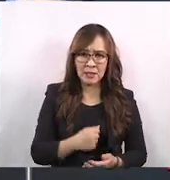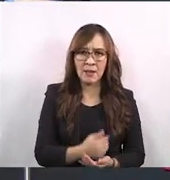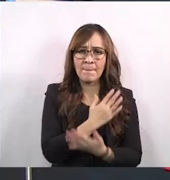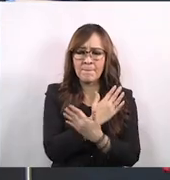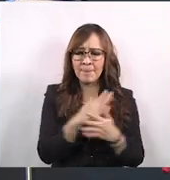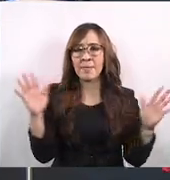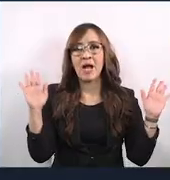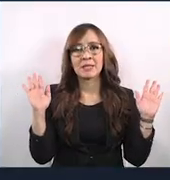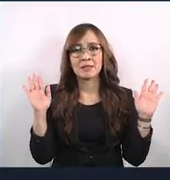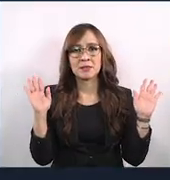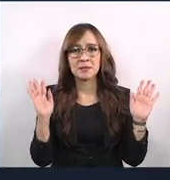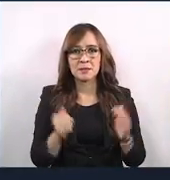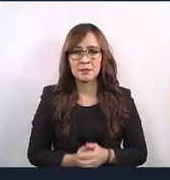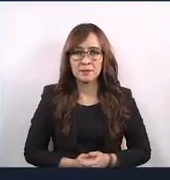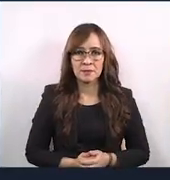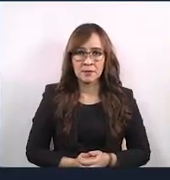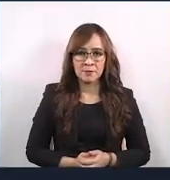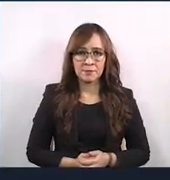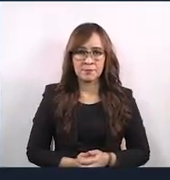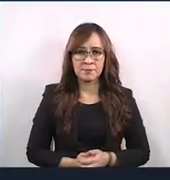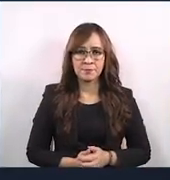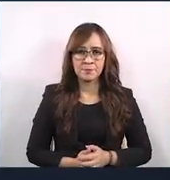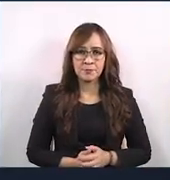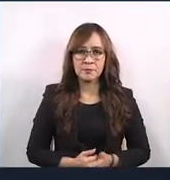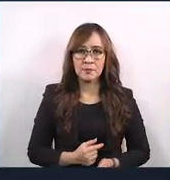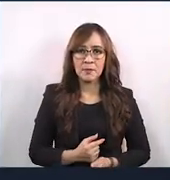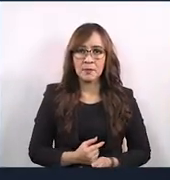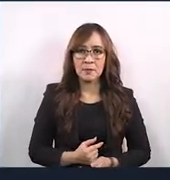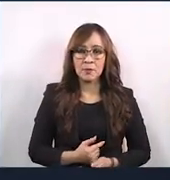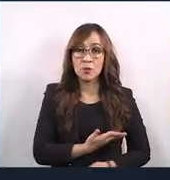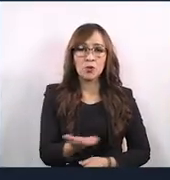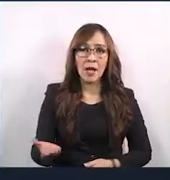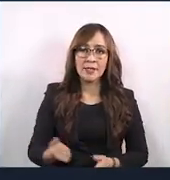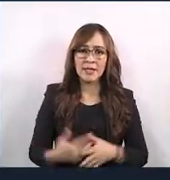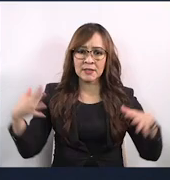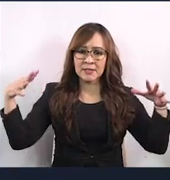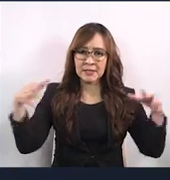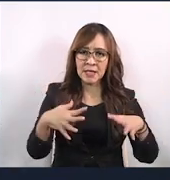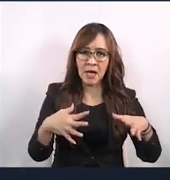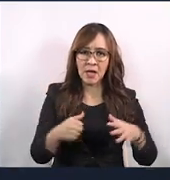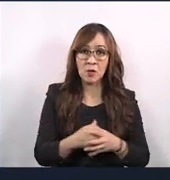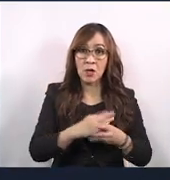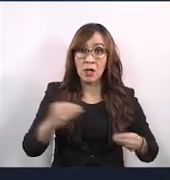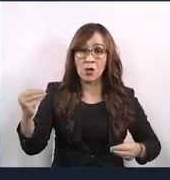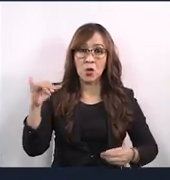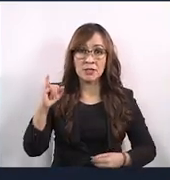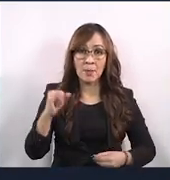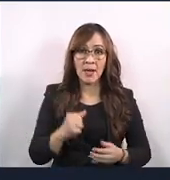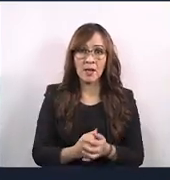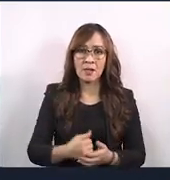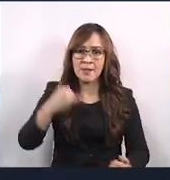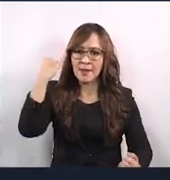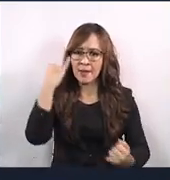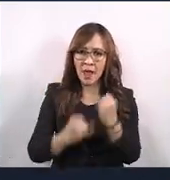ini bebaskan diri Rohis tebel dan buat siap selesai yang sedang diserang oleh Rohis lawan dengan iman yang Teguh